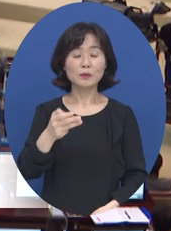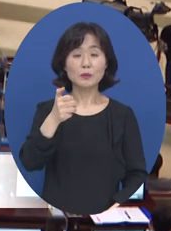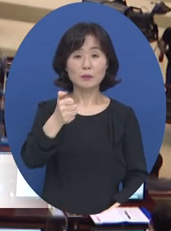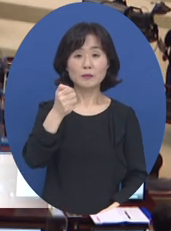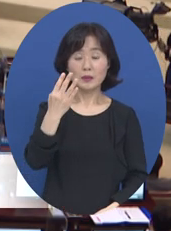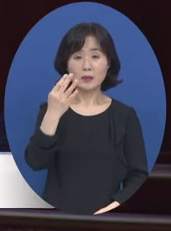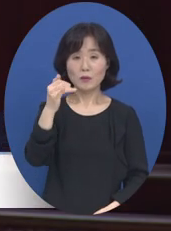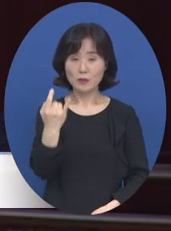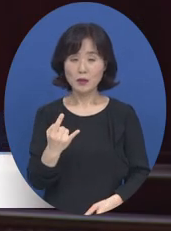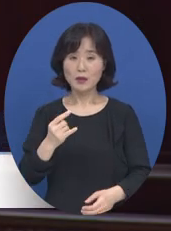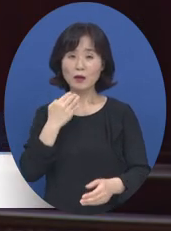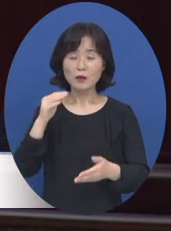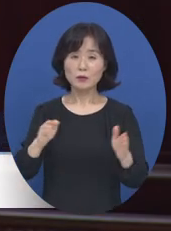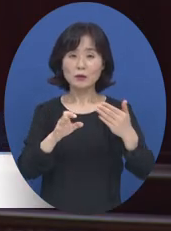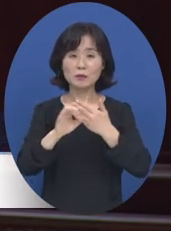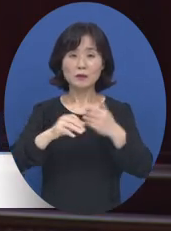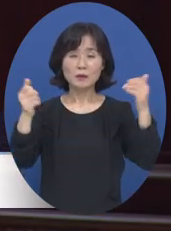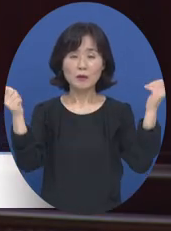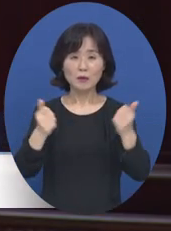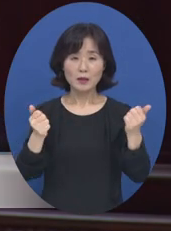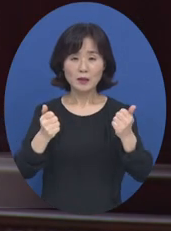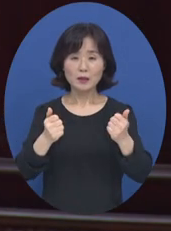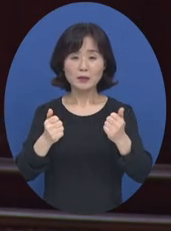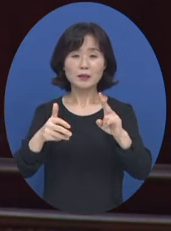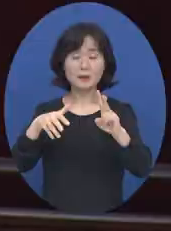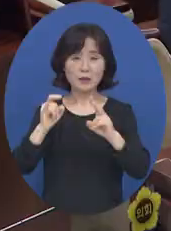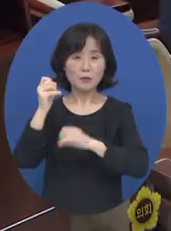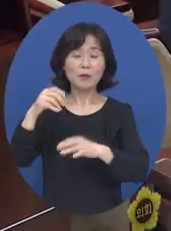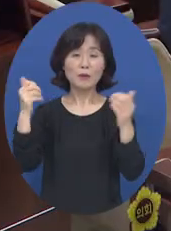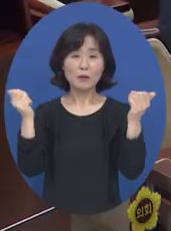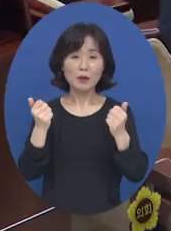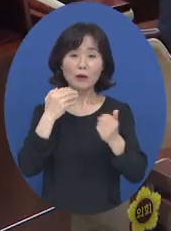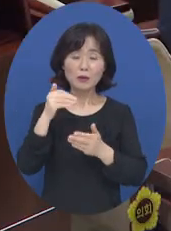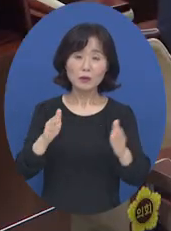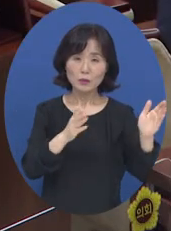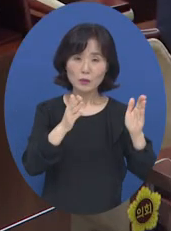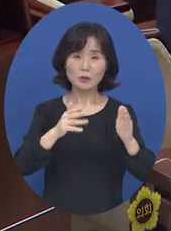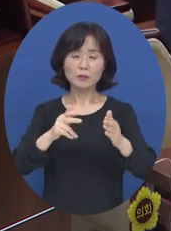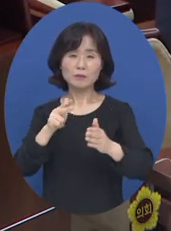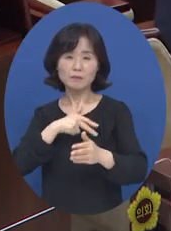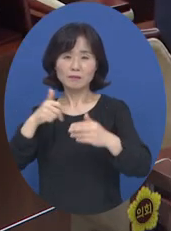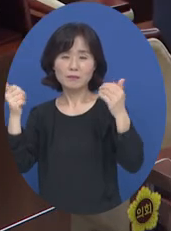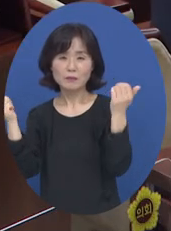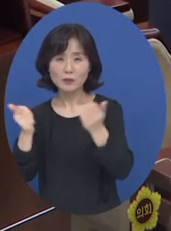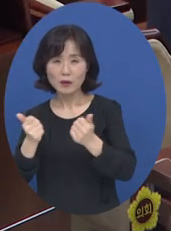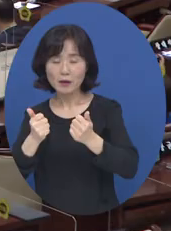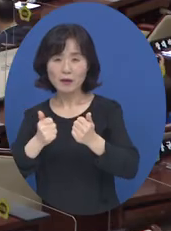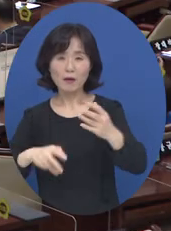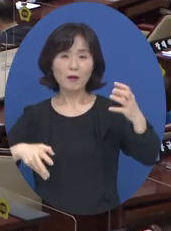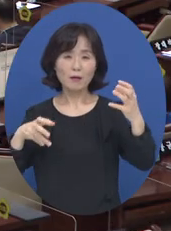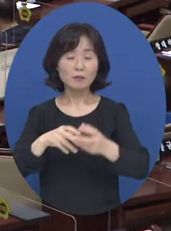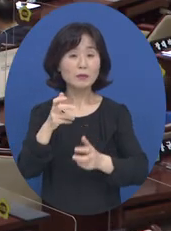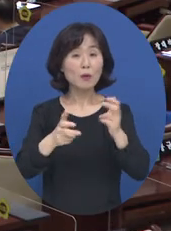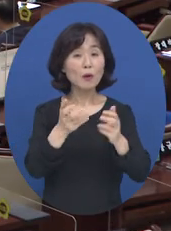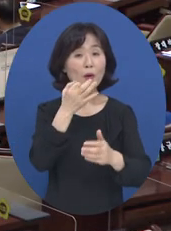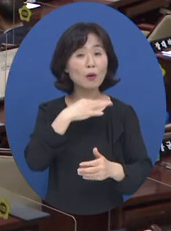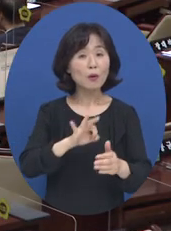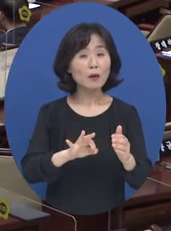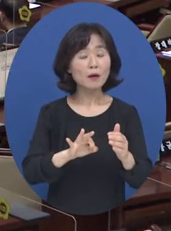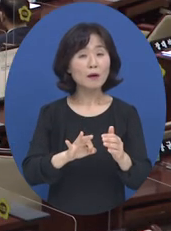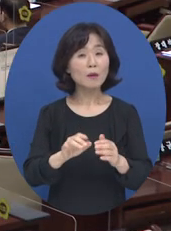제354회 경기도의회 임시회 2차 본회의. 경기도와 도의회의 협치 사업에 대한 성과를 묻는 질의가 첫